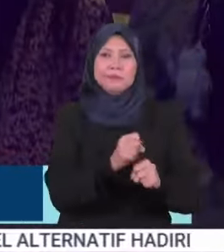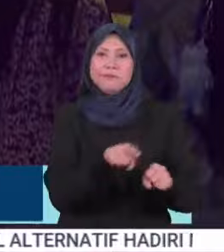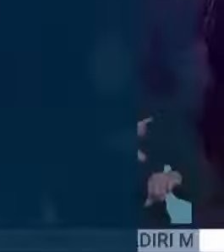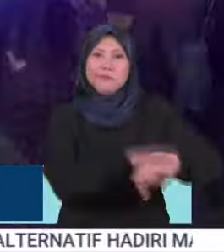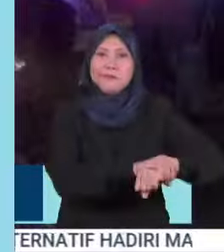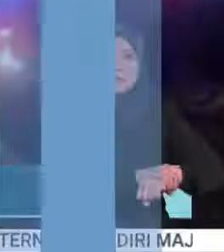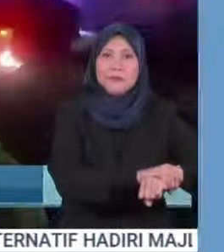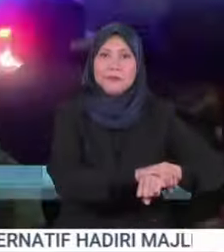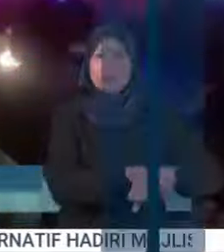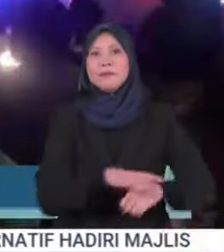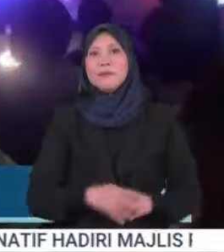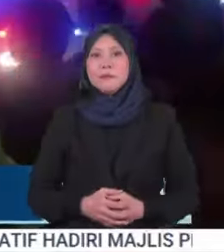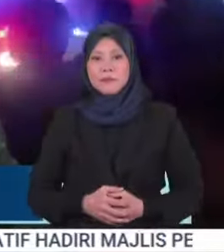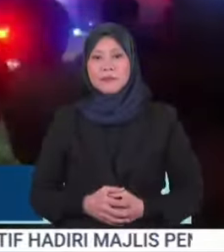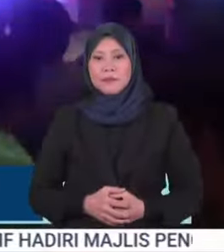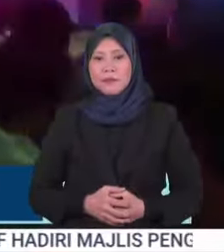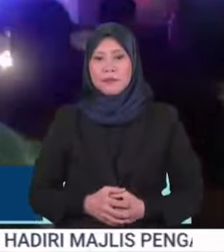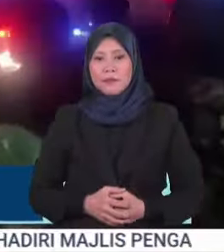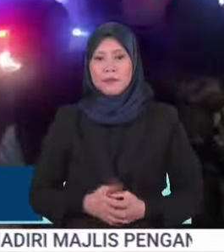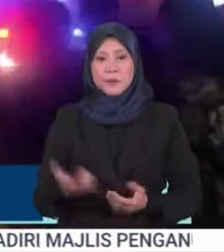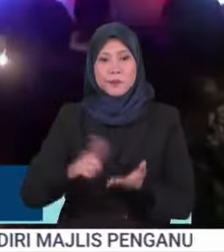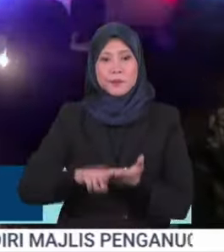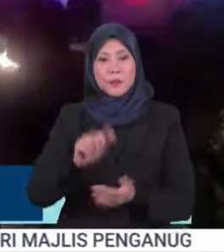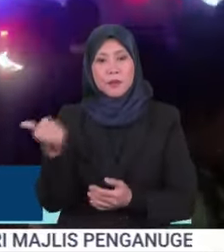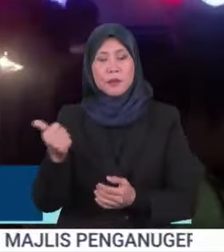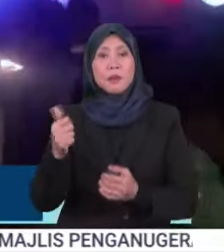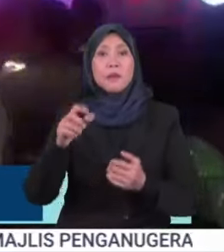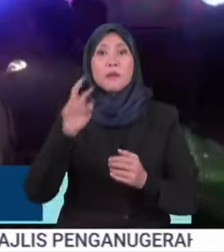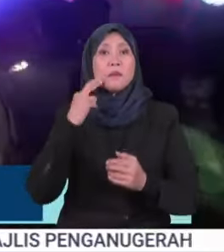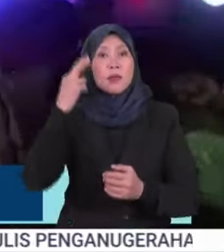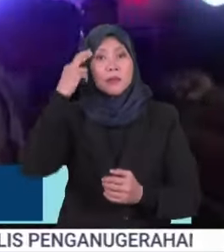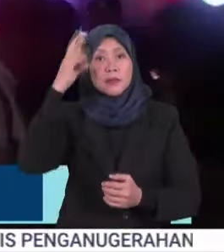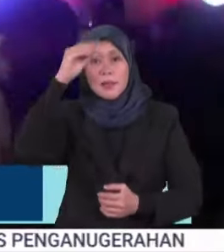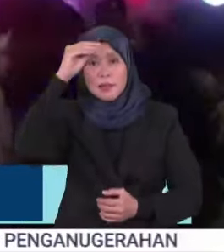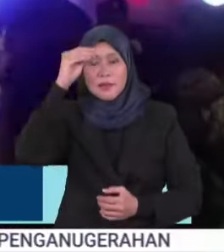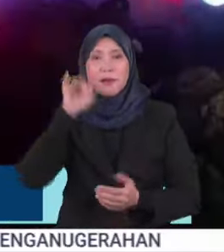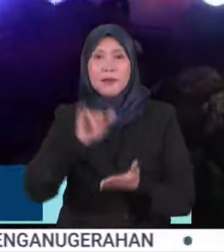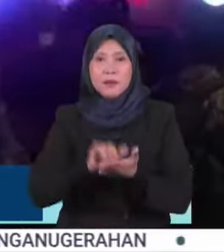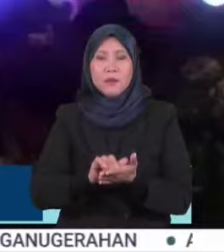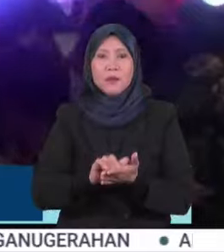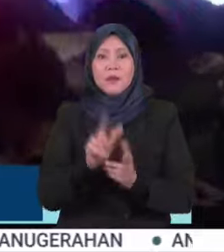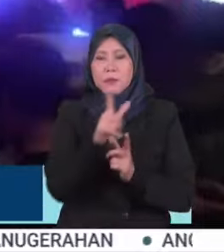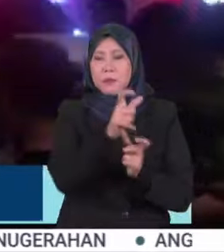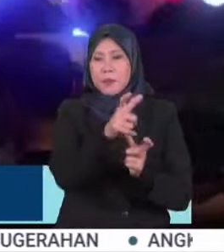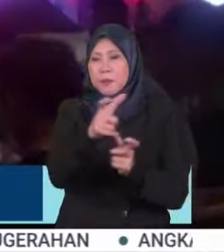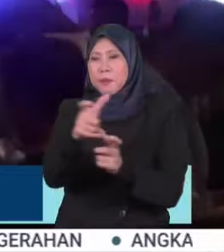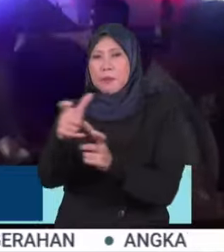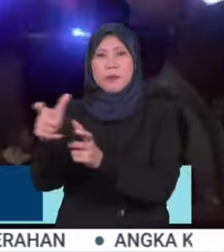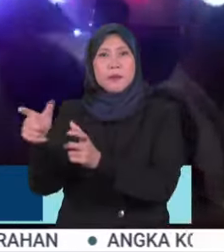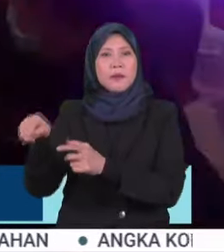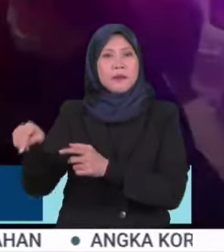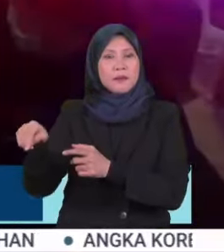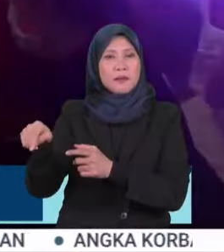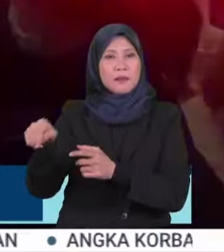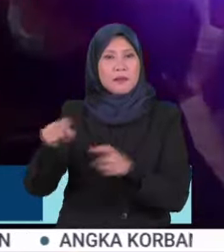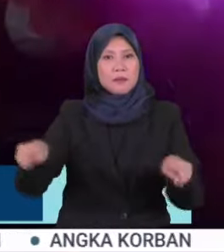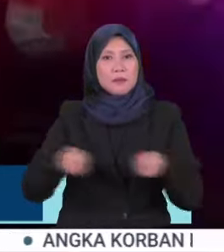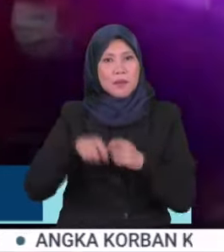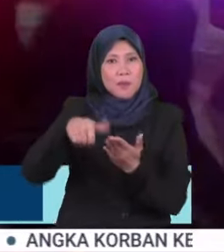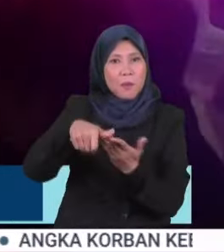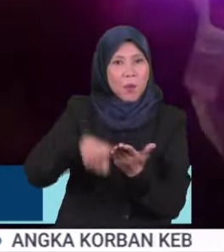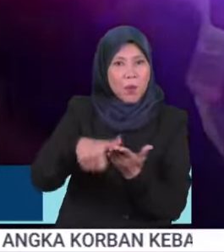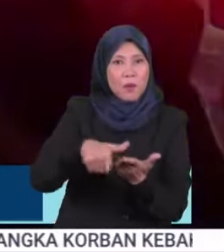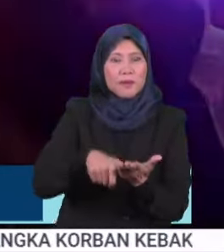kejadian. Dalam perkembangan berkaitan remaja lelaki terlibat insiden tembakan di Siam Paragon